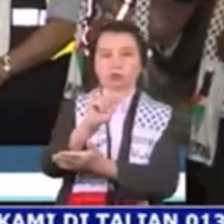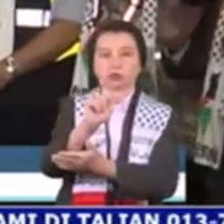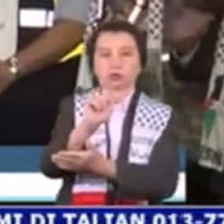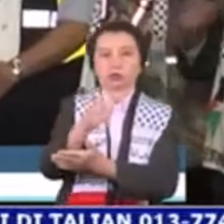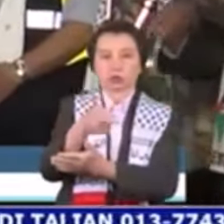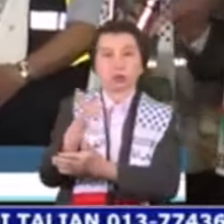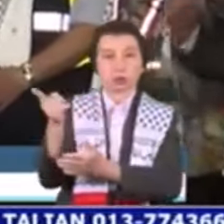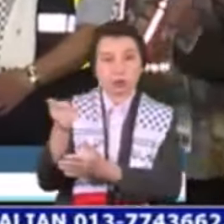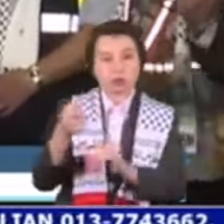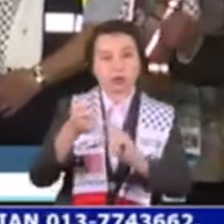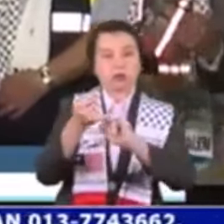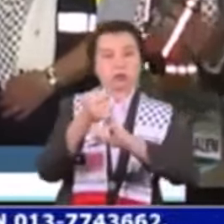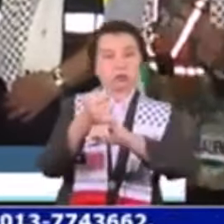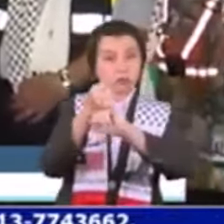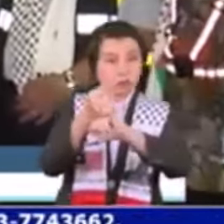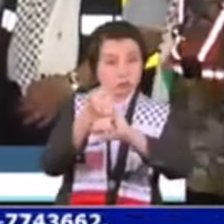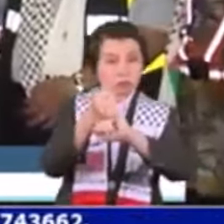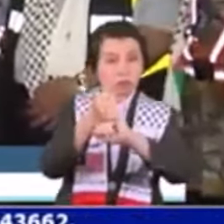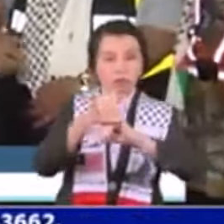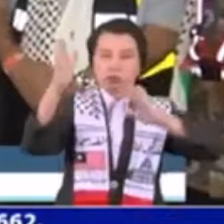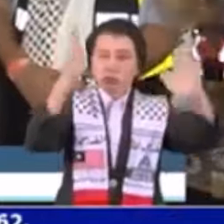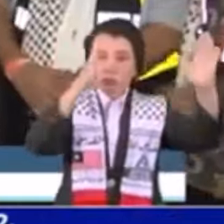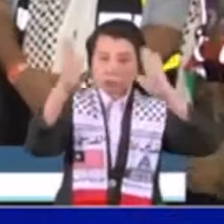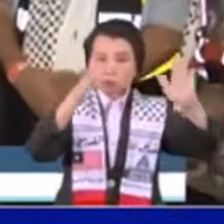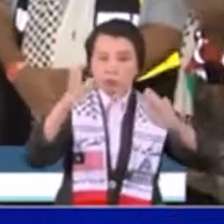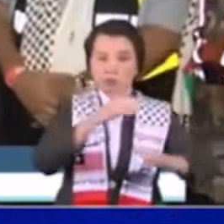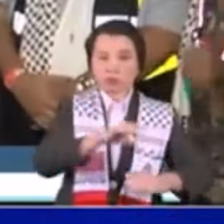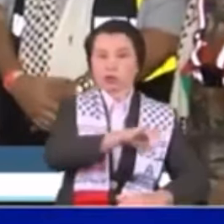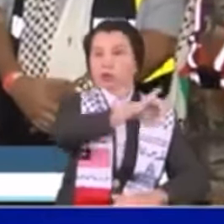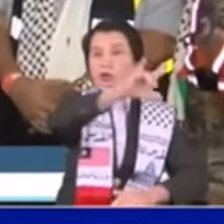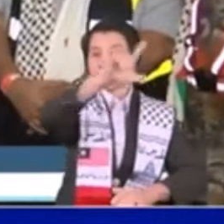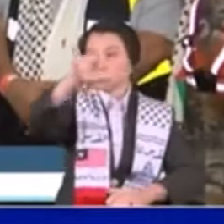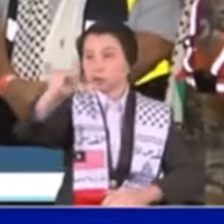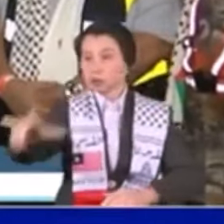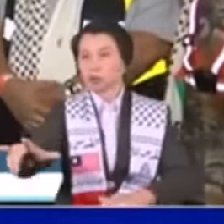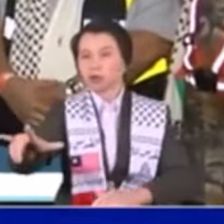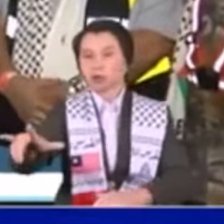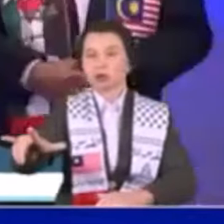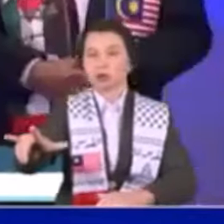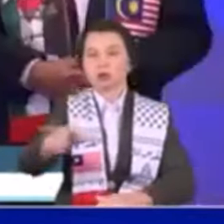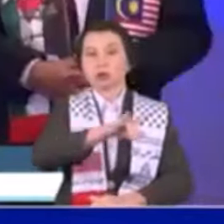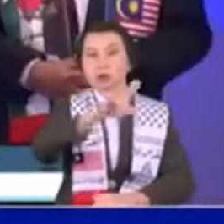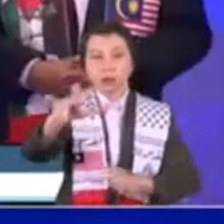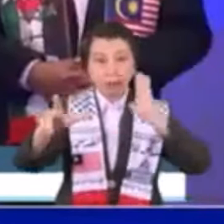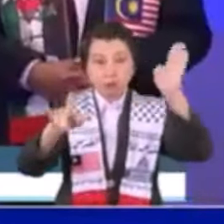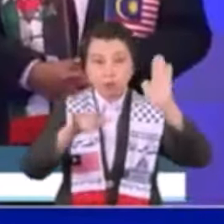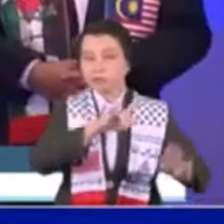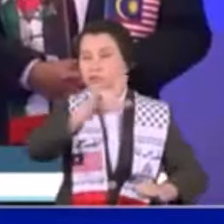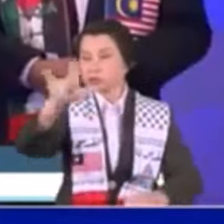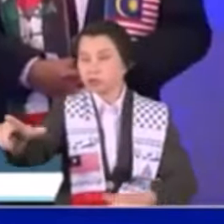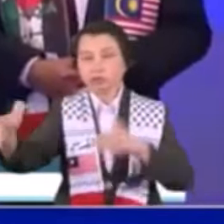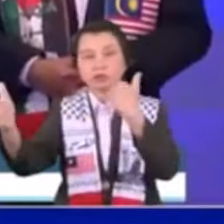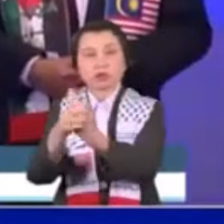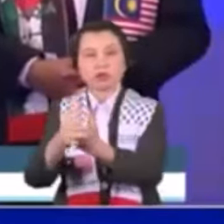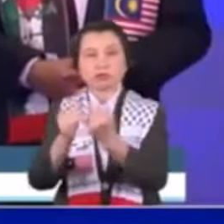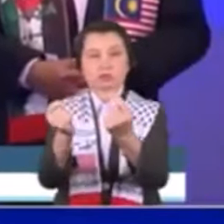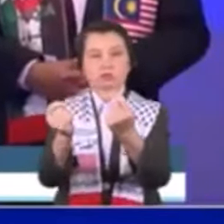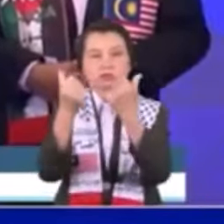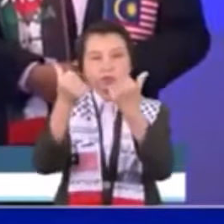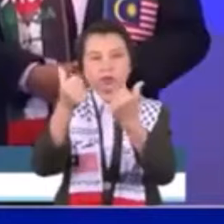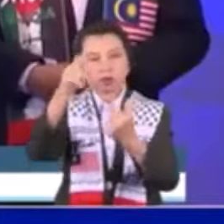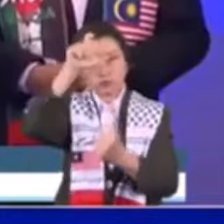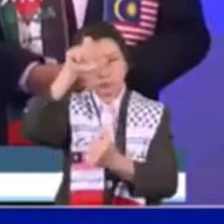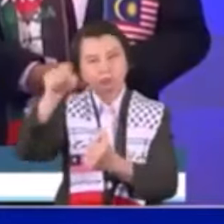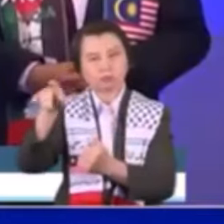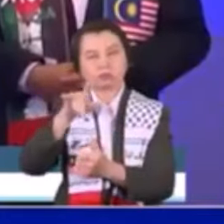pegang pada janjinya. Malaysia dan pesawat kita yang sampai itu di antara yang paling cepat diberi